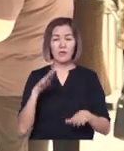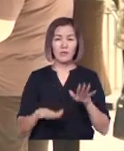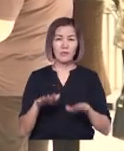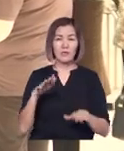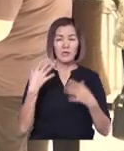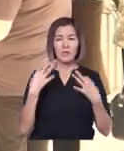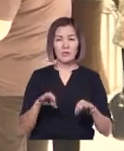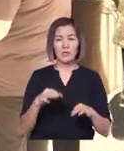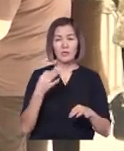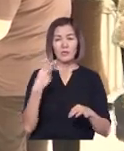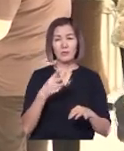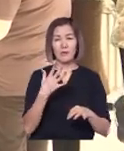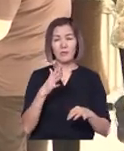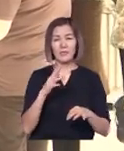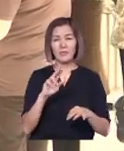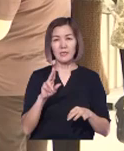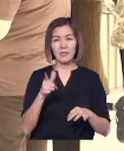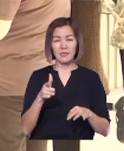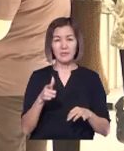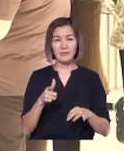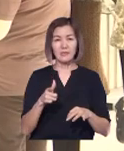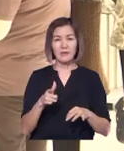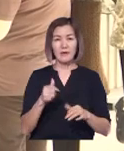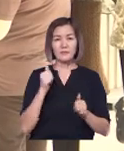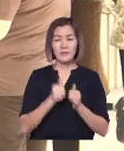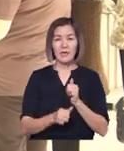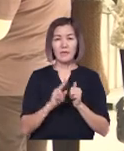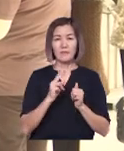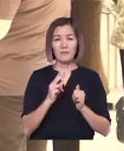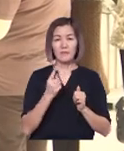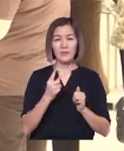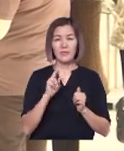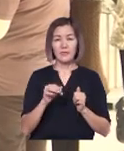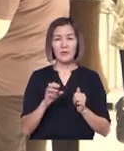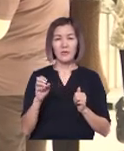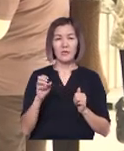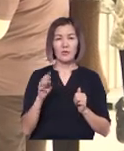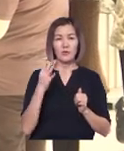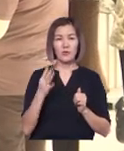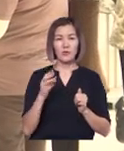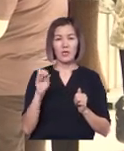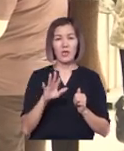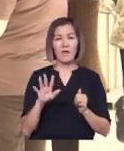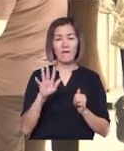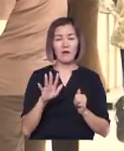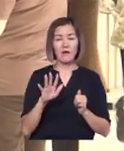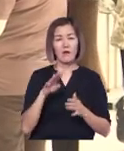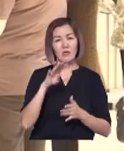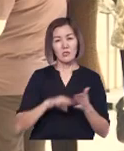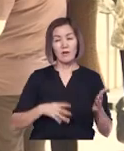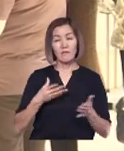етілген. 25 килограммынан асатын жағдай болатын болса, әрбір килограммға 4 евро штраф төлейсіздер. Осы